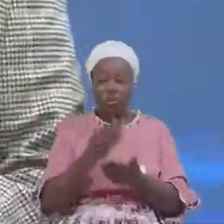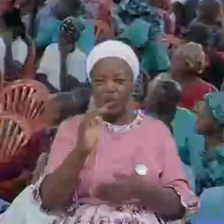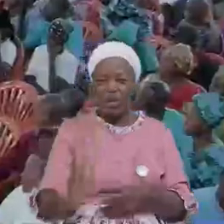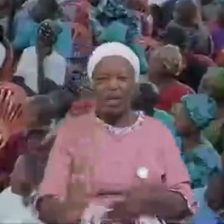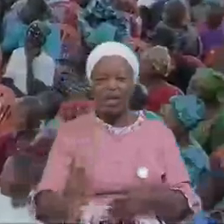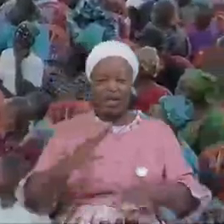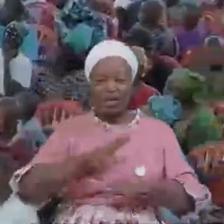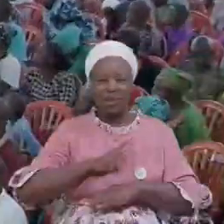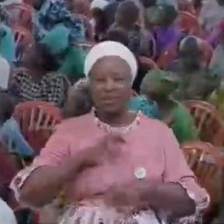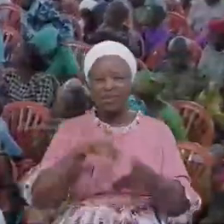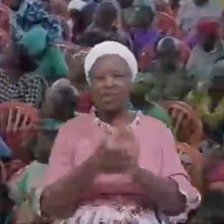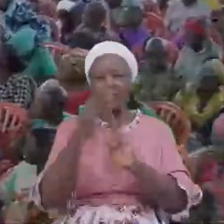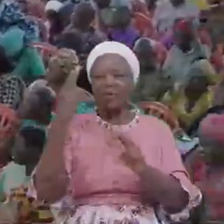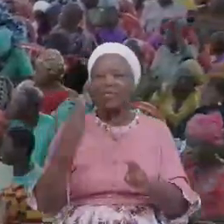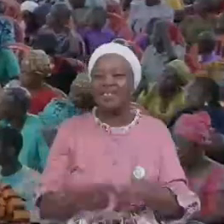pieuse.